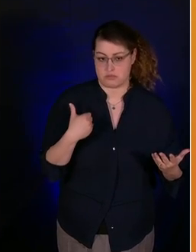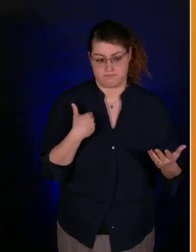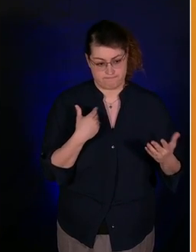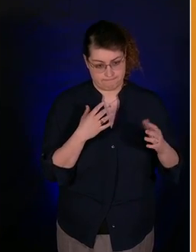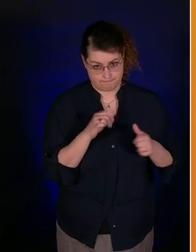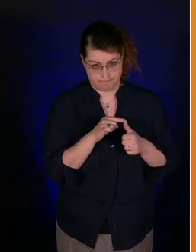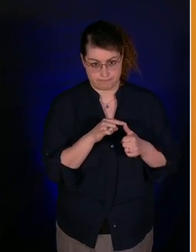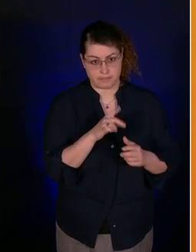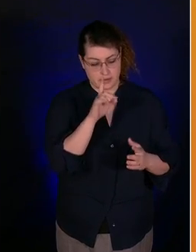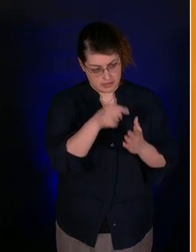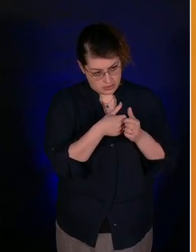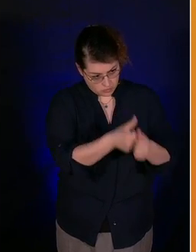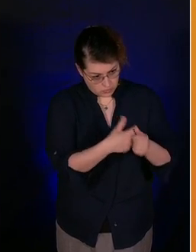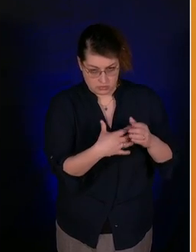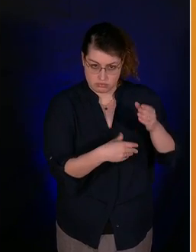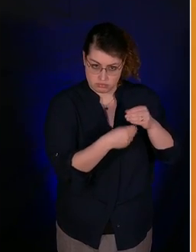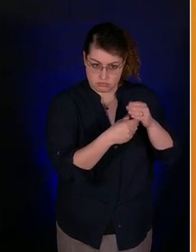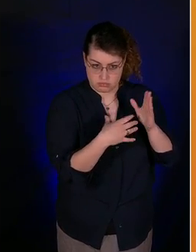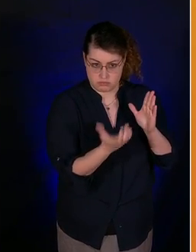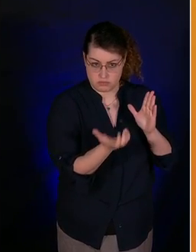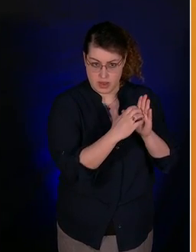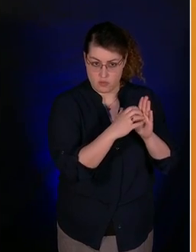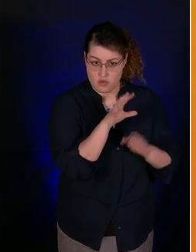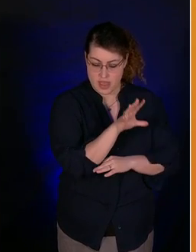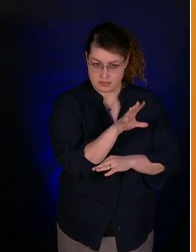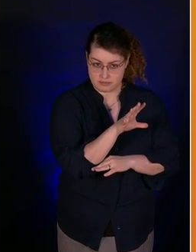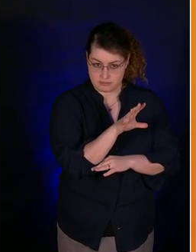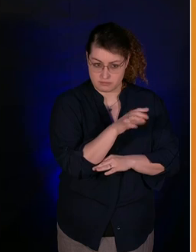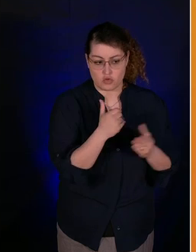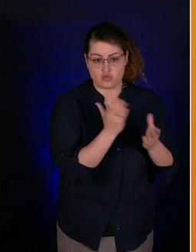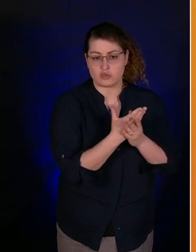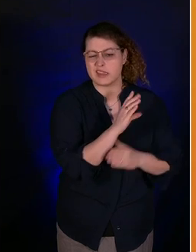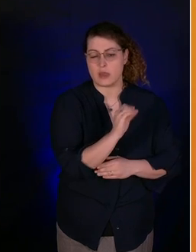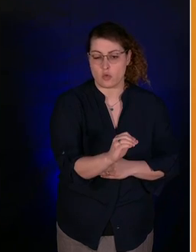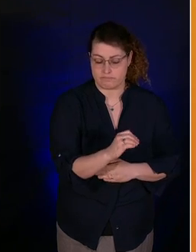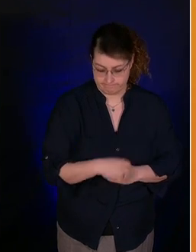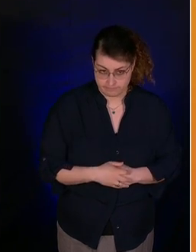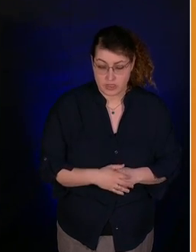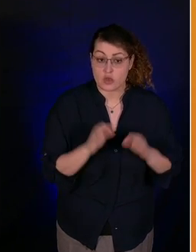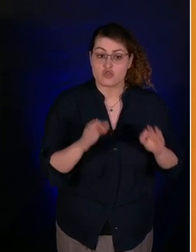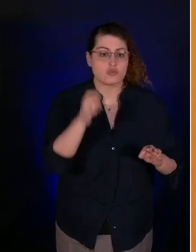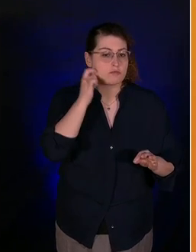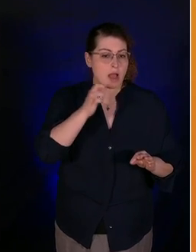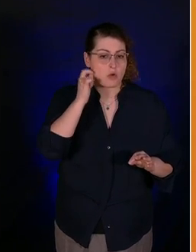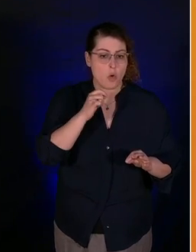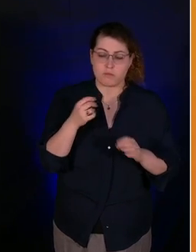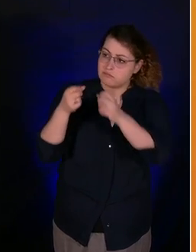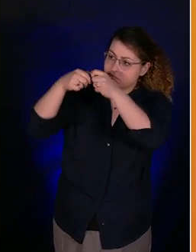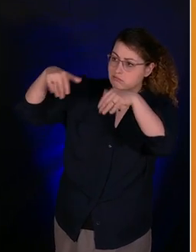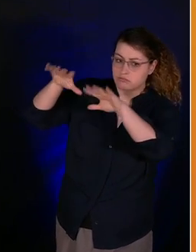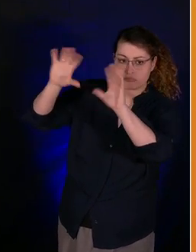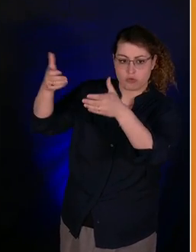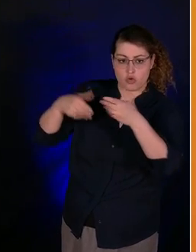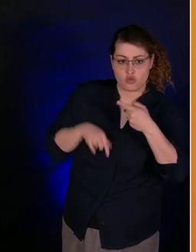point 5 du préambule du document d'orientation. Dans notre pays, en un mandat et demi, Macron et ses valets ont liquidé les